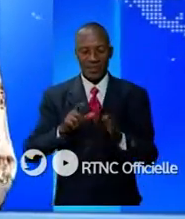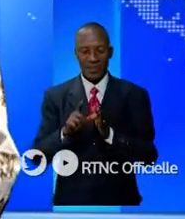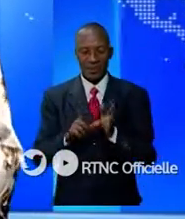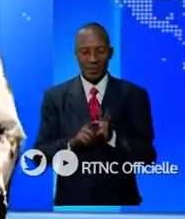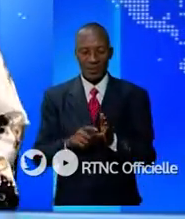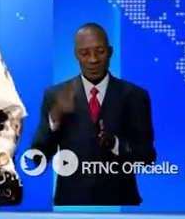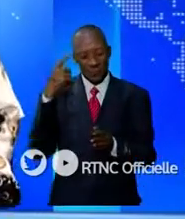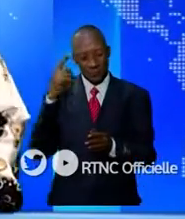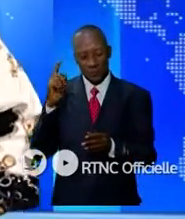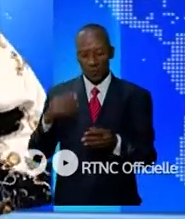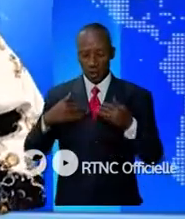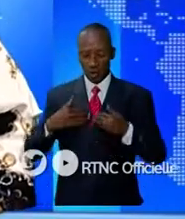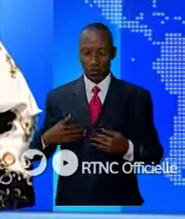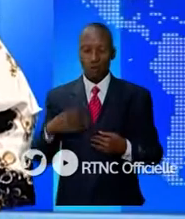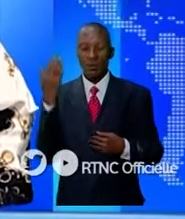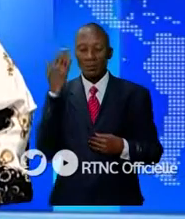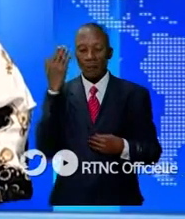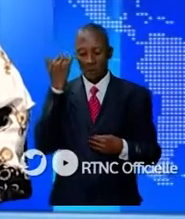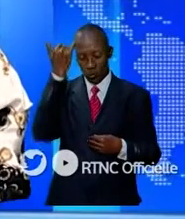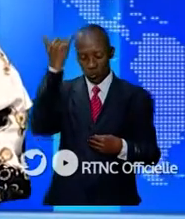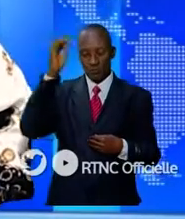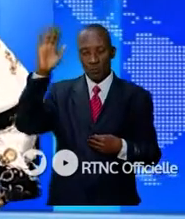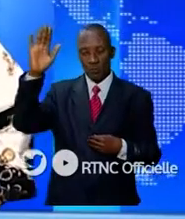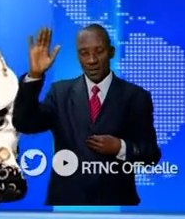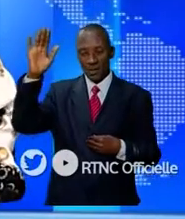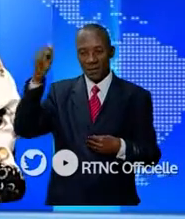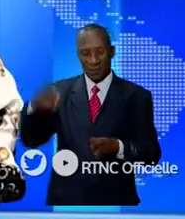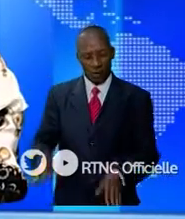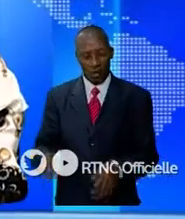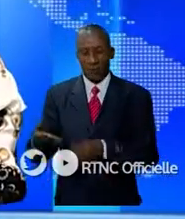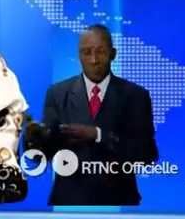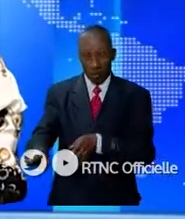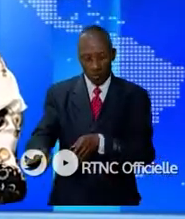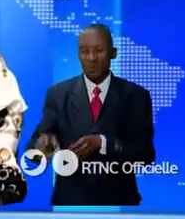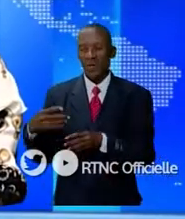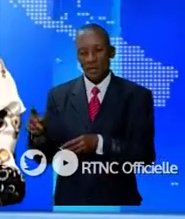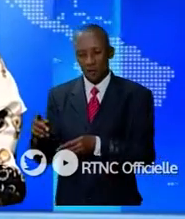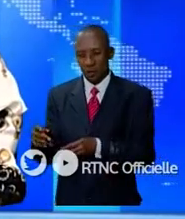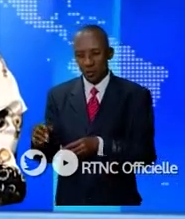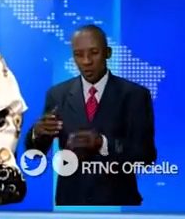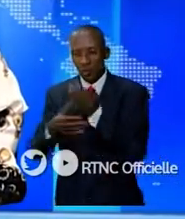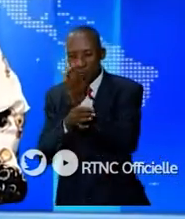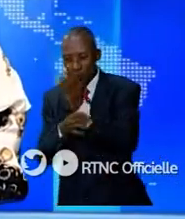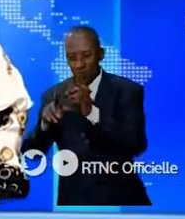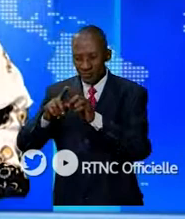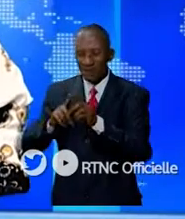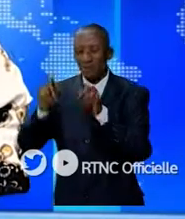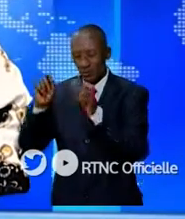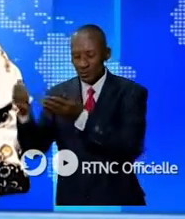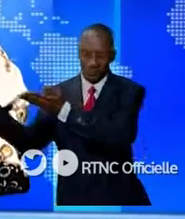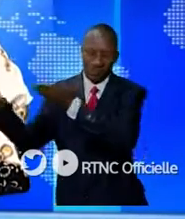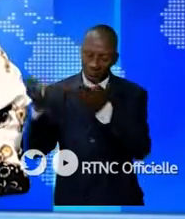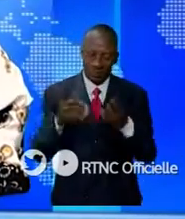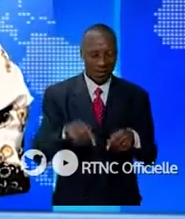reste du corps de son père par la Belgique. Elle, c'est Madame Juliana Lumumba, cette dernière qui était l'hôte